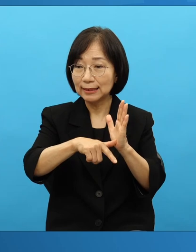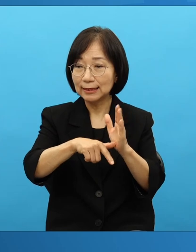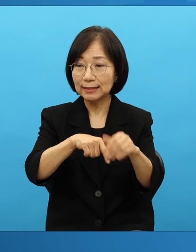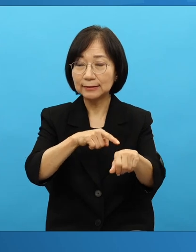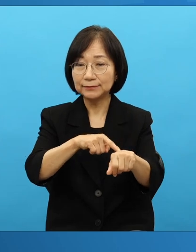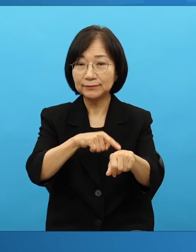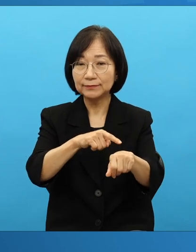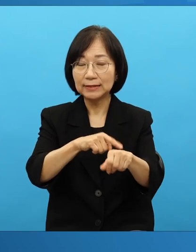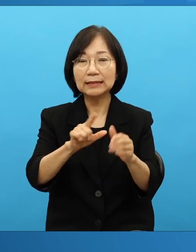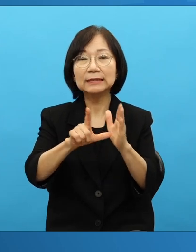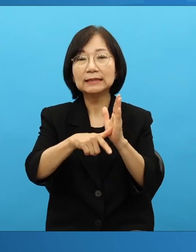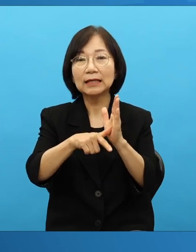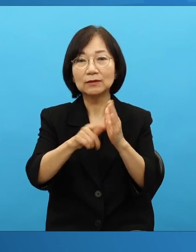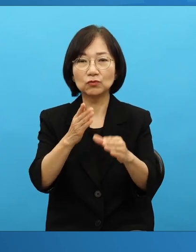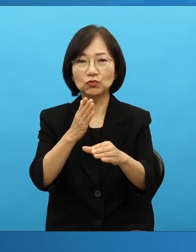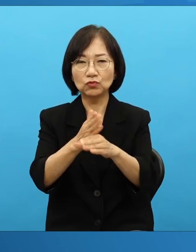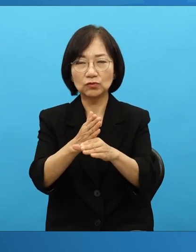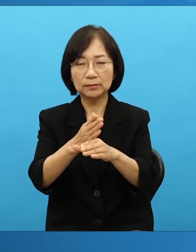말이에요.